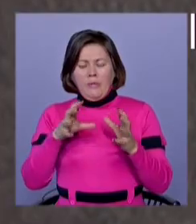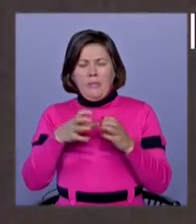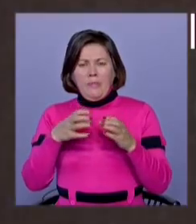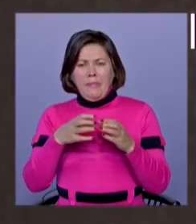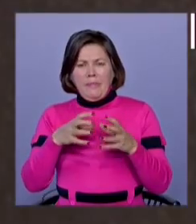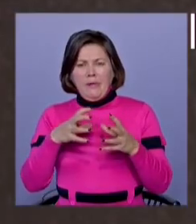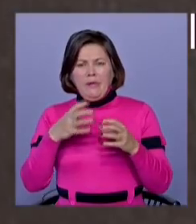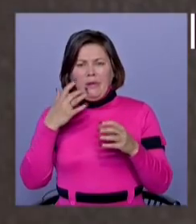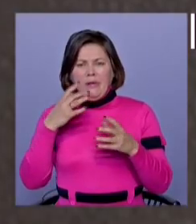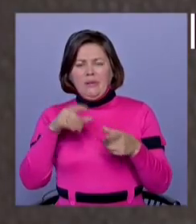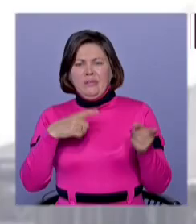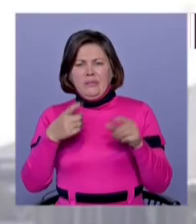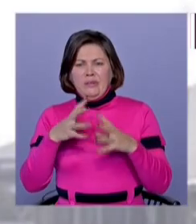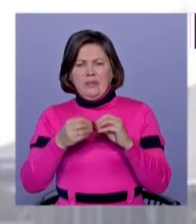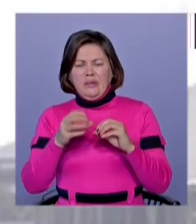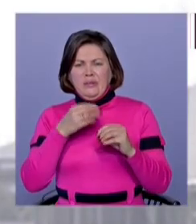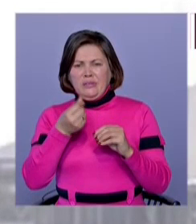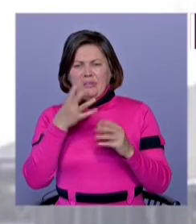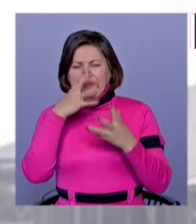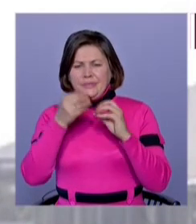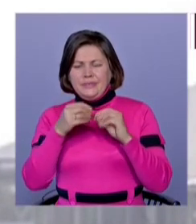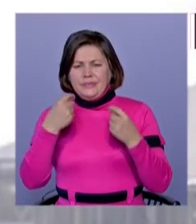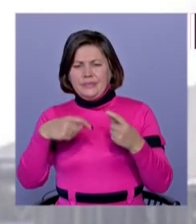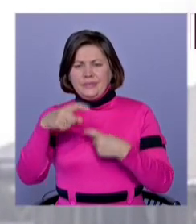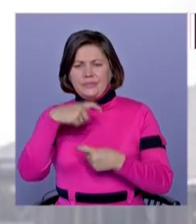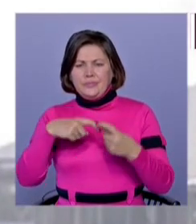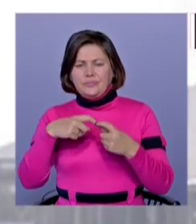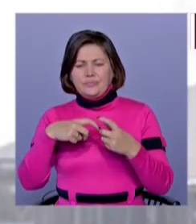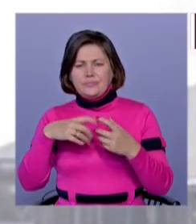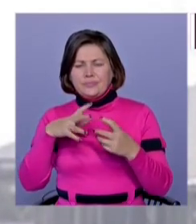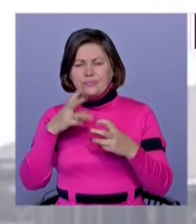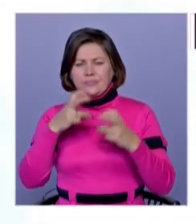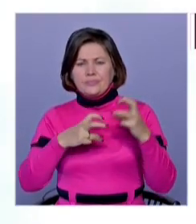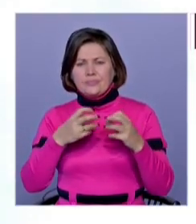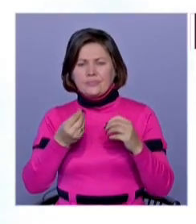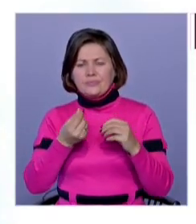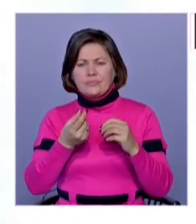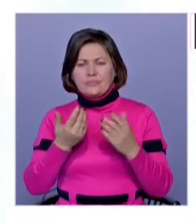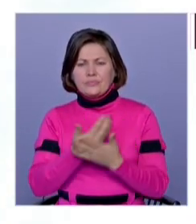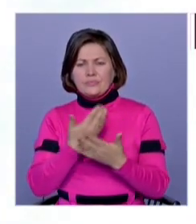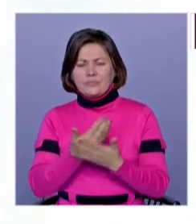компаниясына заңсыз аударыпты. Олар қаржыны жалған кәсіпорындар арқылы қолма-қол ақшаға айналдырған.